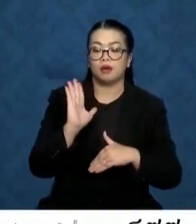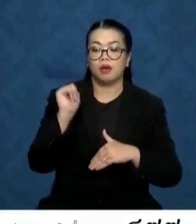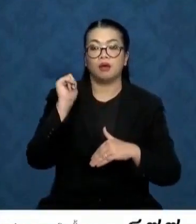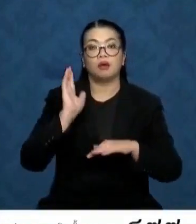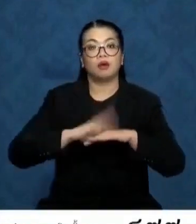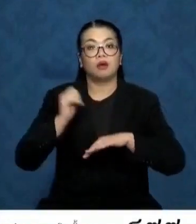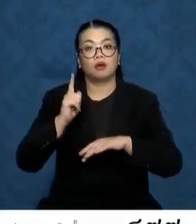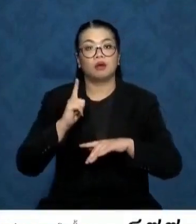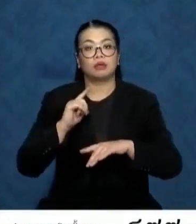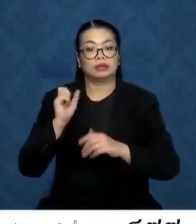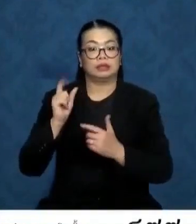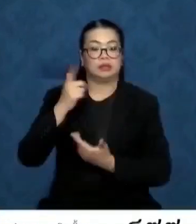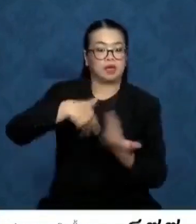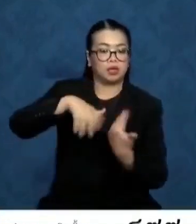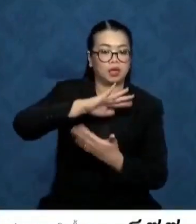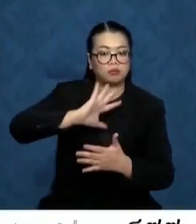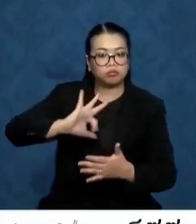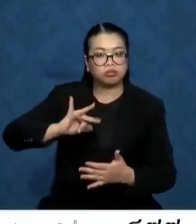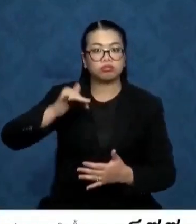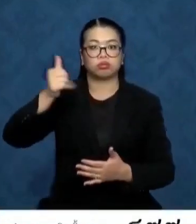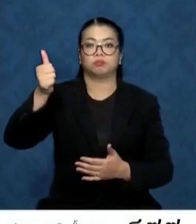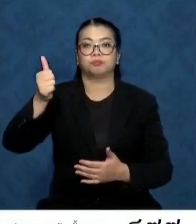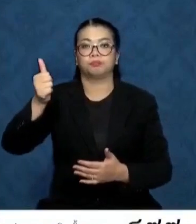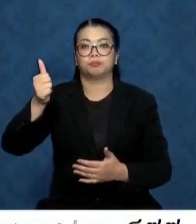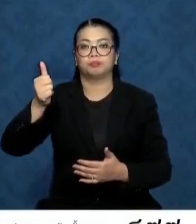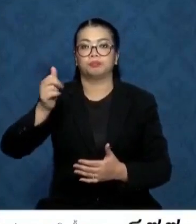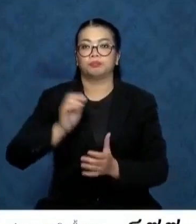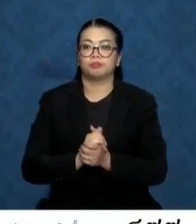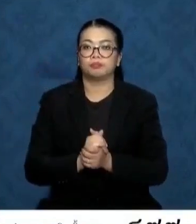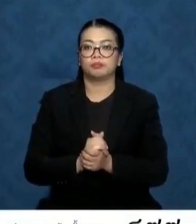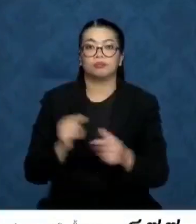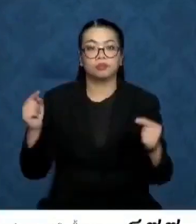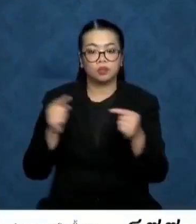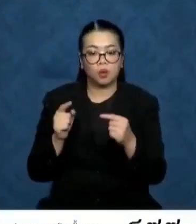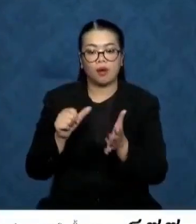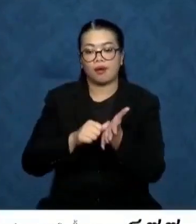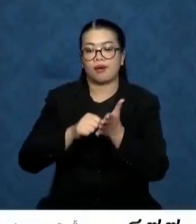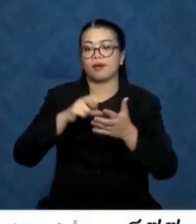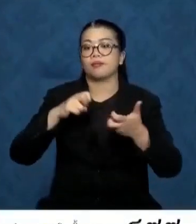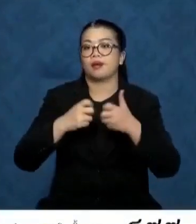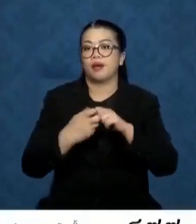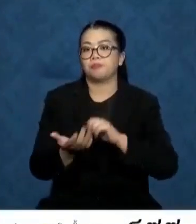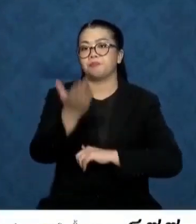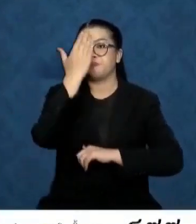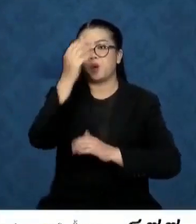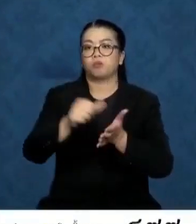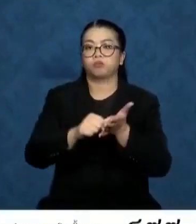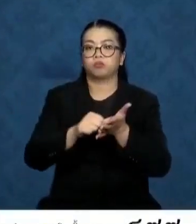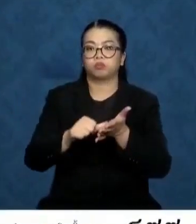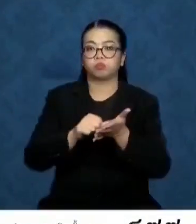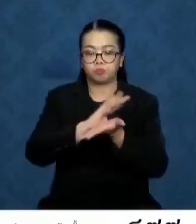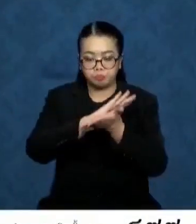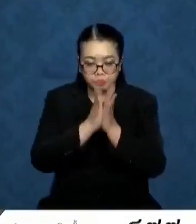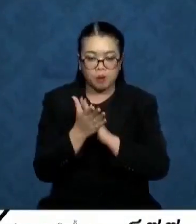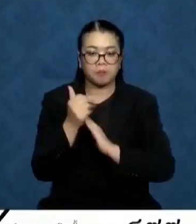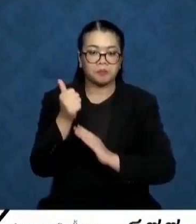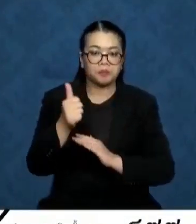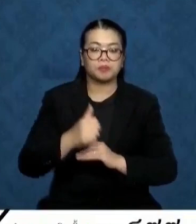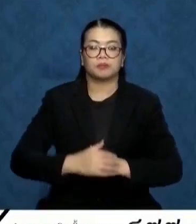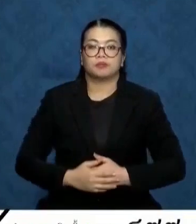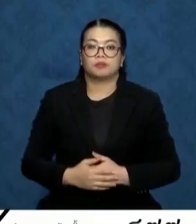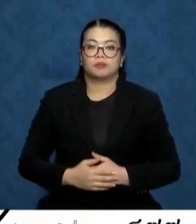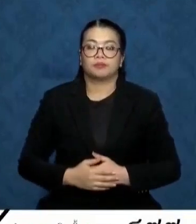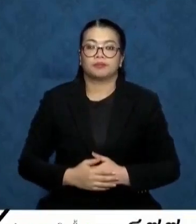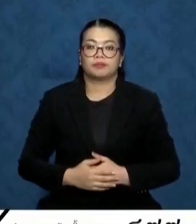เศรษฐกิจกลับมาเติบโตอีกครั้งประกอบกับการเร่งแก้ไขปัญหาเฉพาะหน้าของประชาชนอย่างเร่งด่วนและ